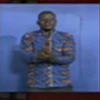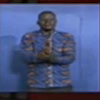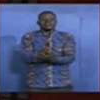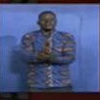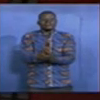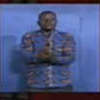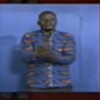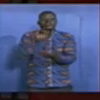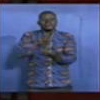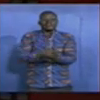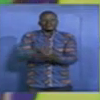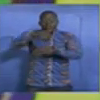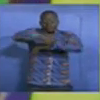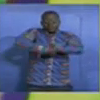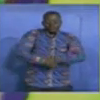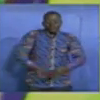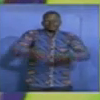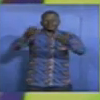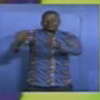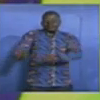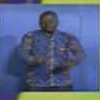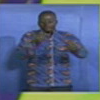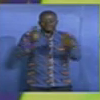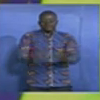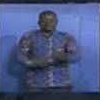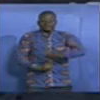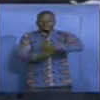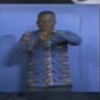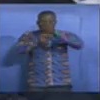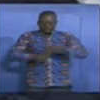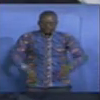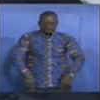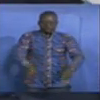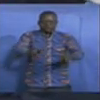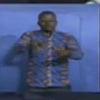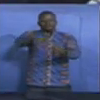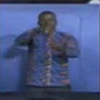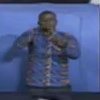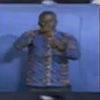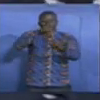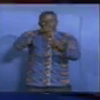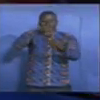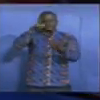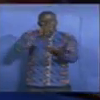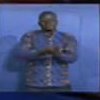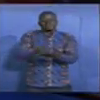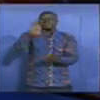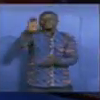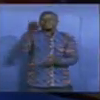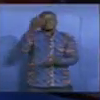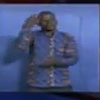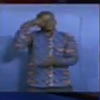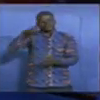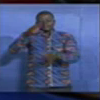C'est une nuit dédiée aux acteurs qui font de la sécurité routière leur priorité. Et cette cinquième édition se tient sous le